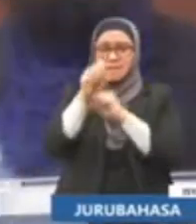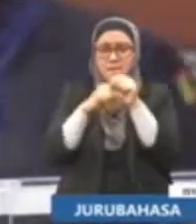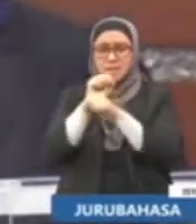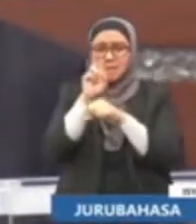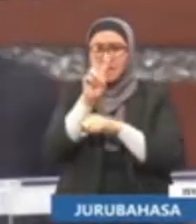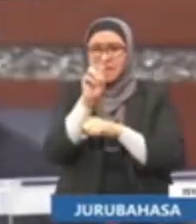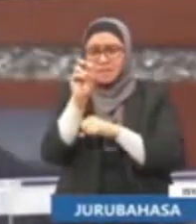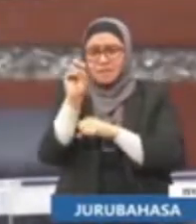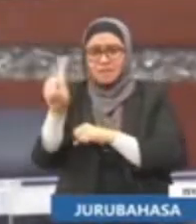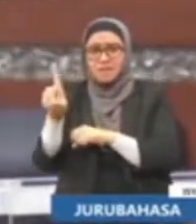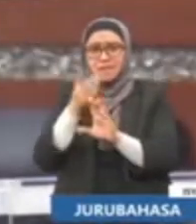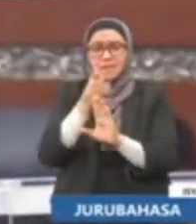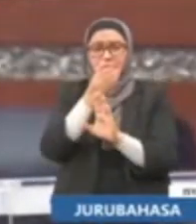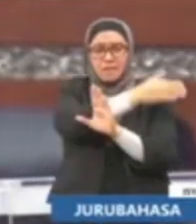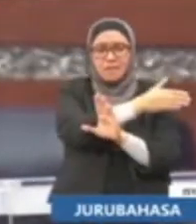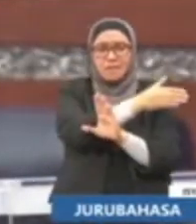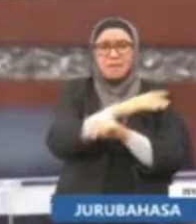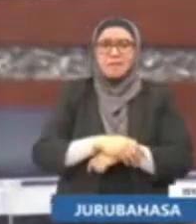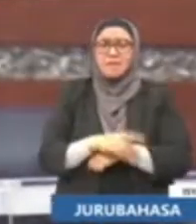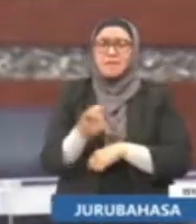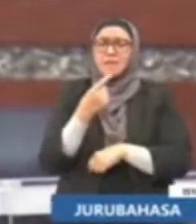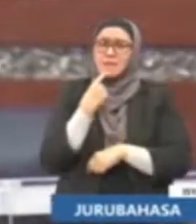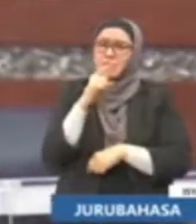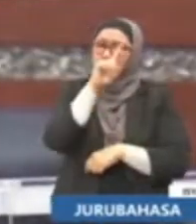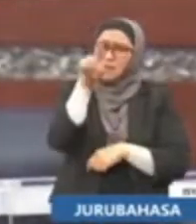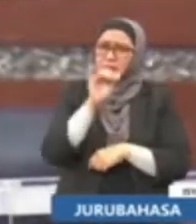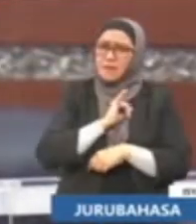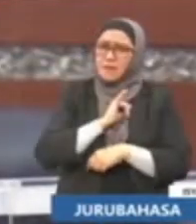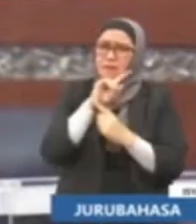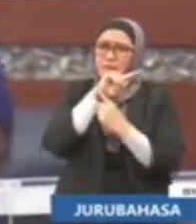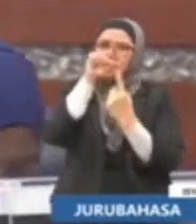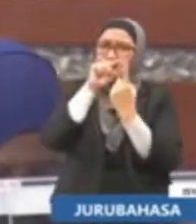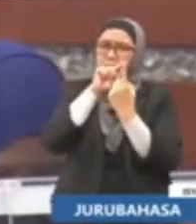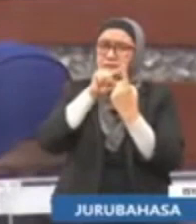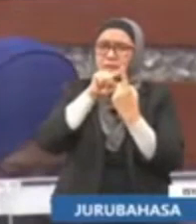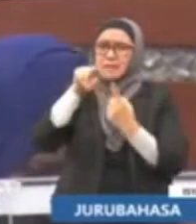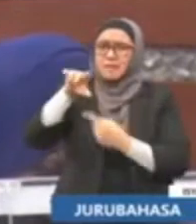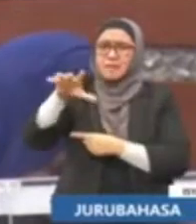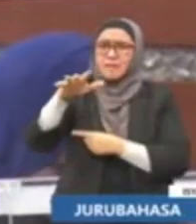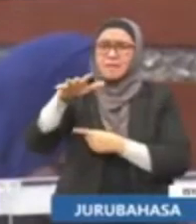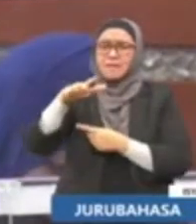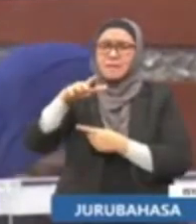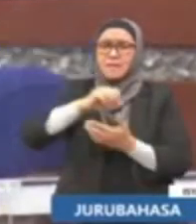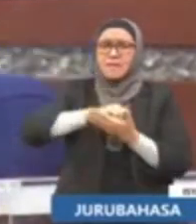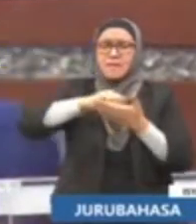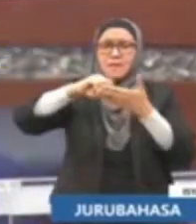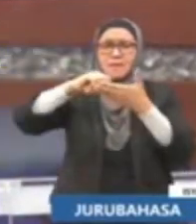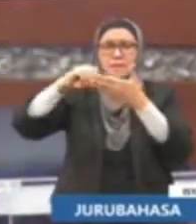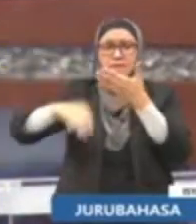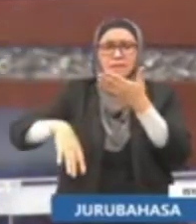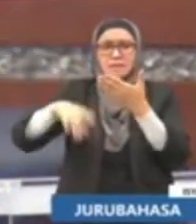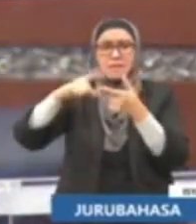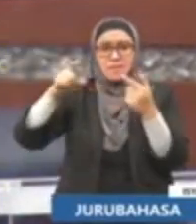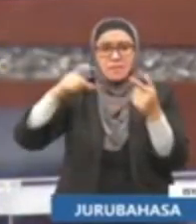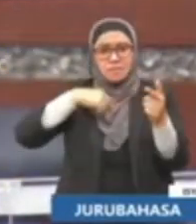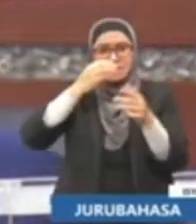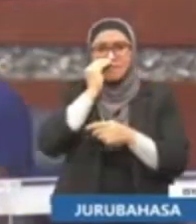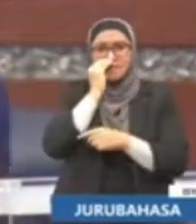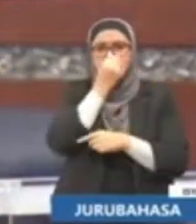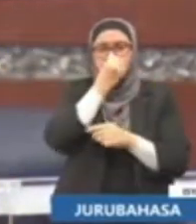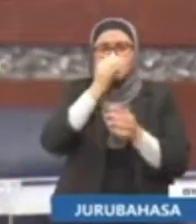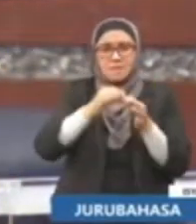saya Bilakah jangkaan pemantauan vedah the crew of Agan dapat diputuskan oleh Kementerian yang